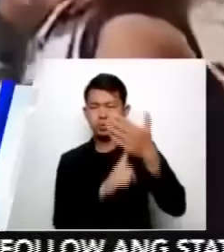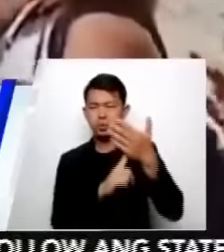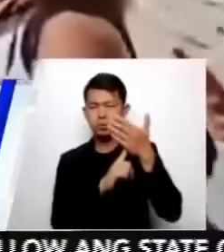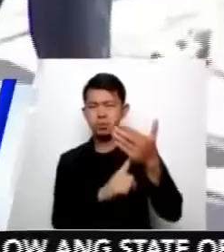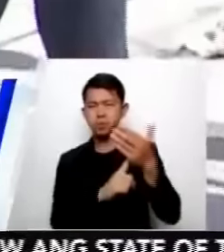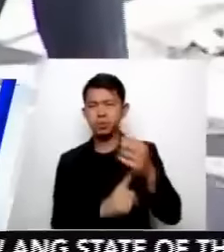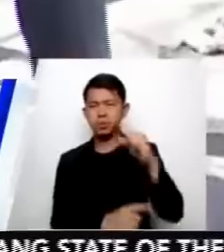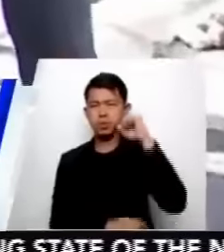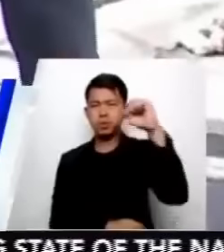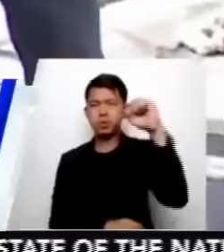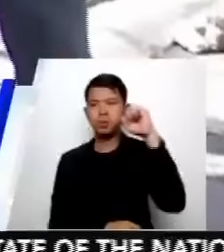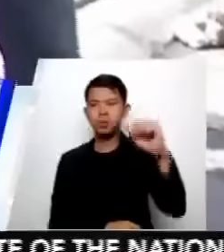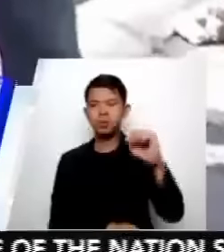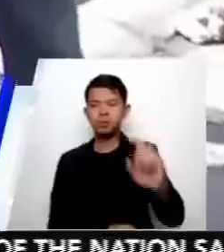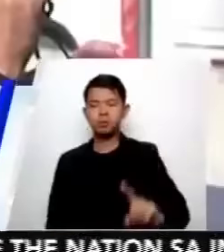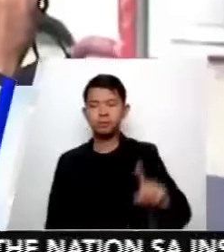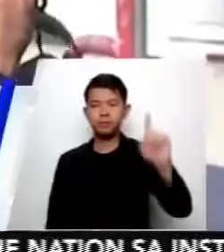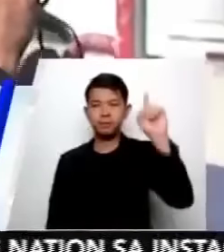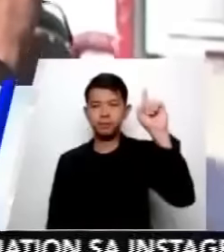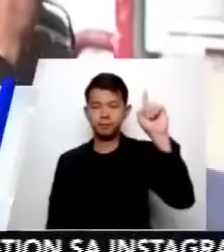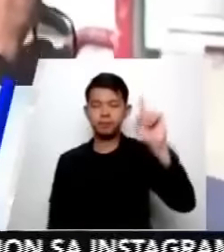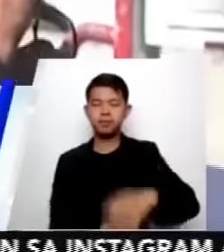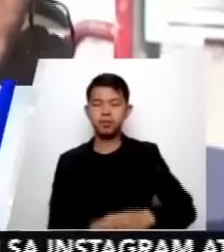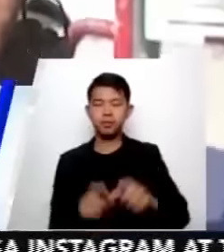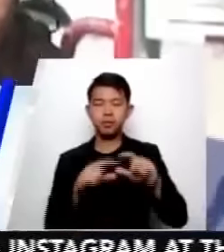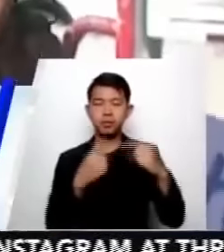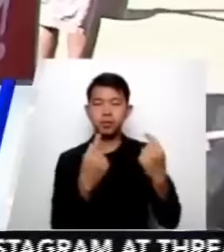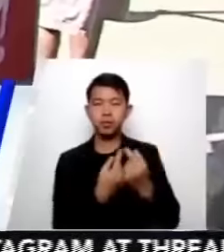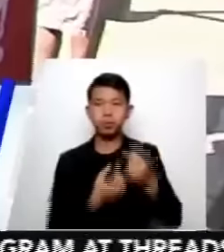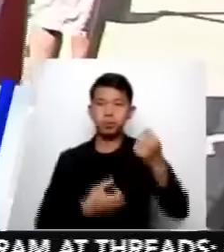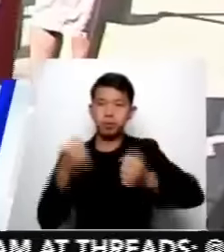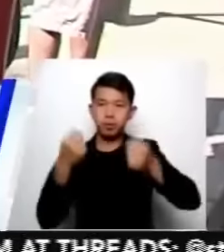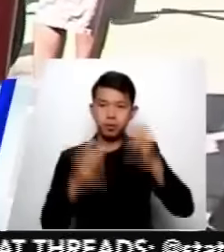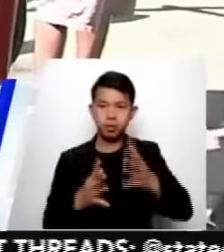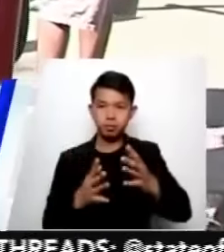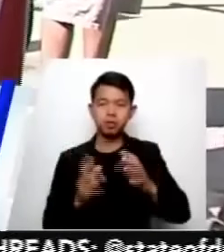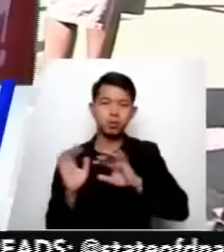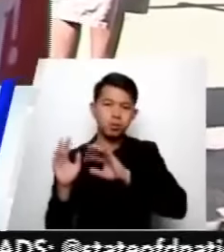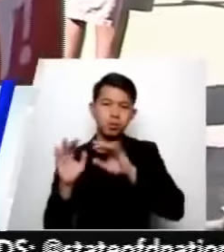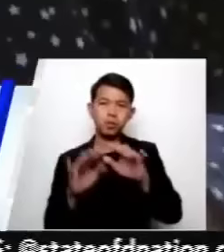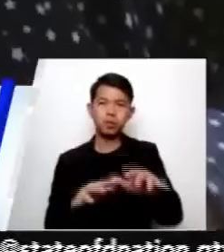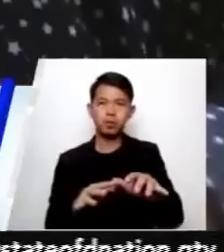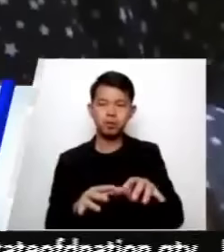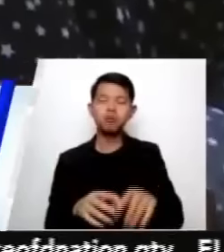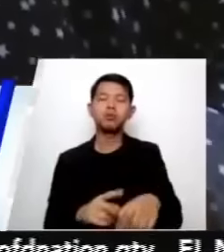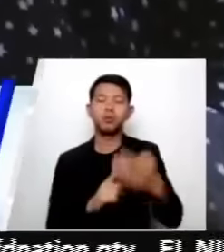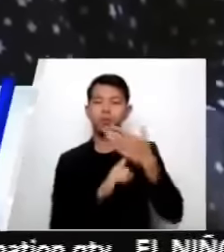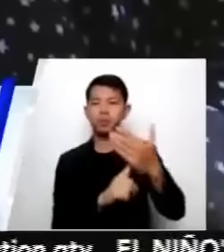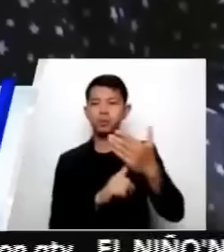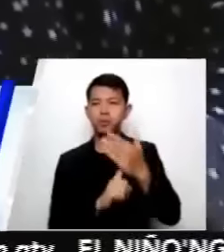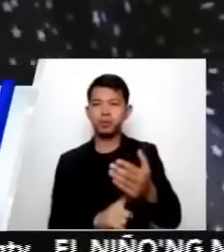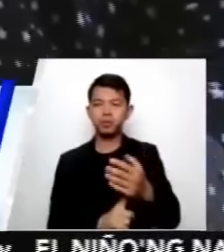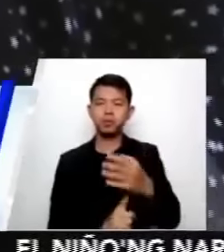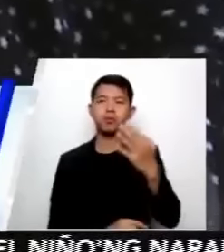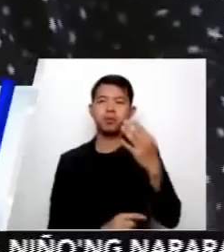Nagtipon sila sa iba't ibang lugar sa bansa bilang panimula ng 3 araw na tigil pasada kontra jeepney